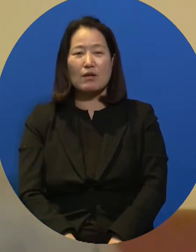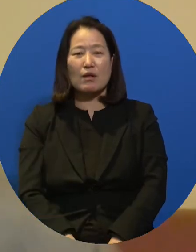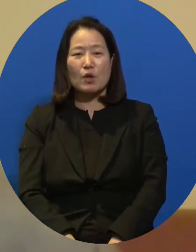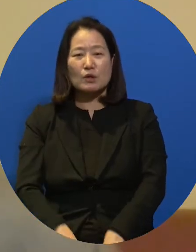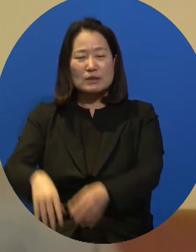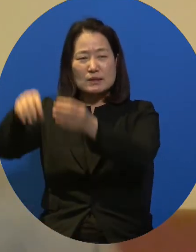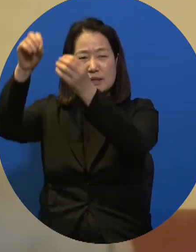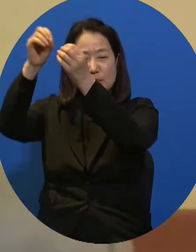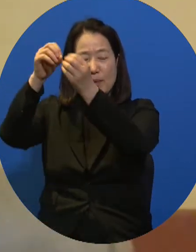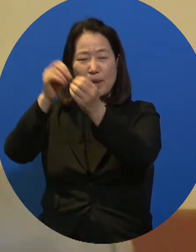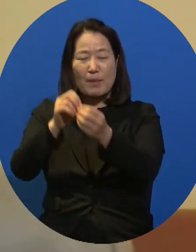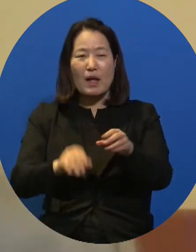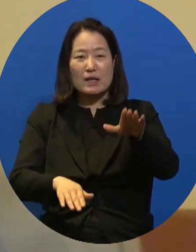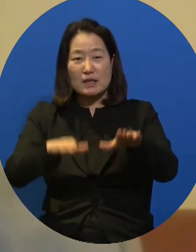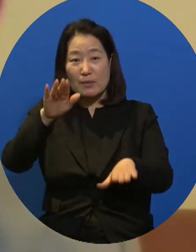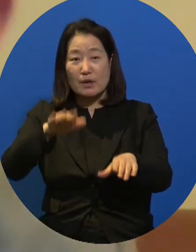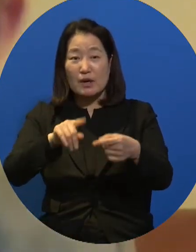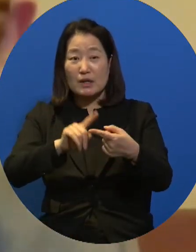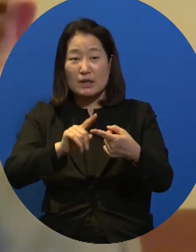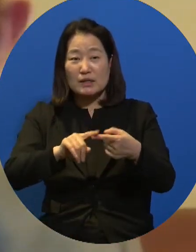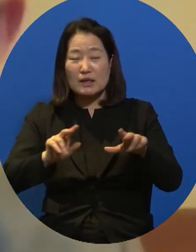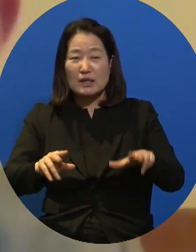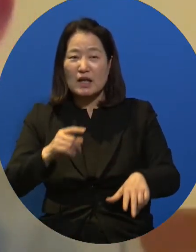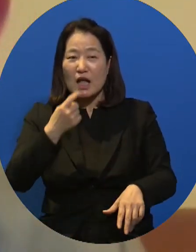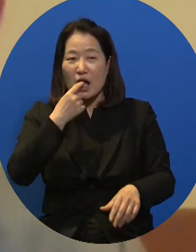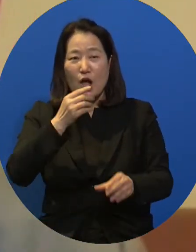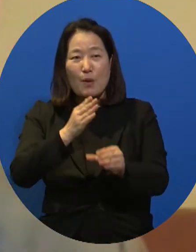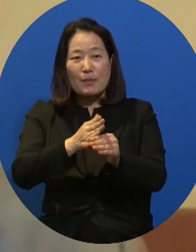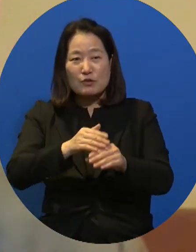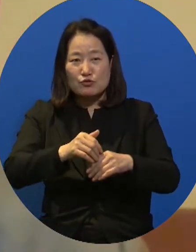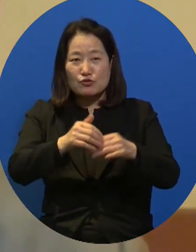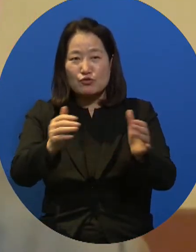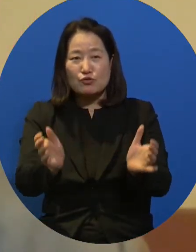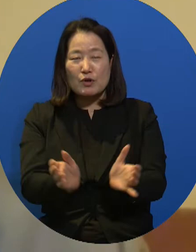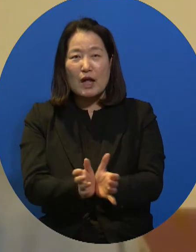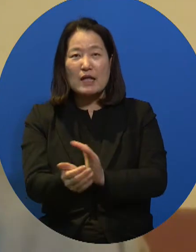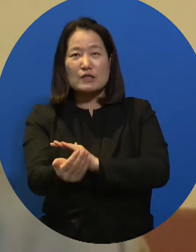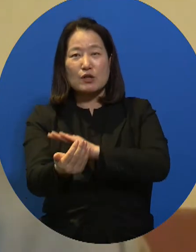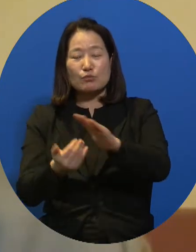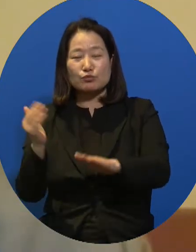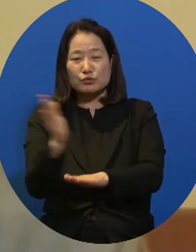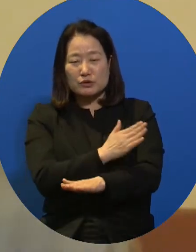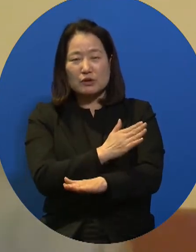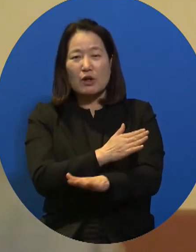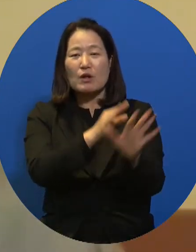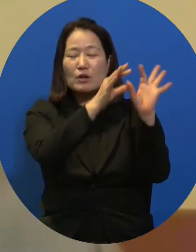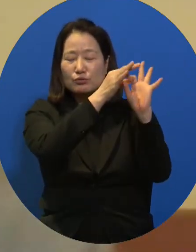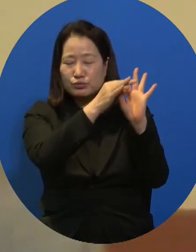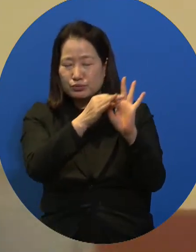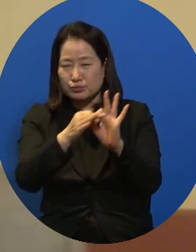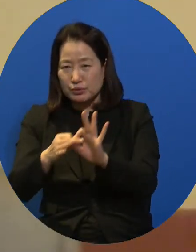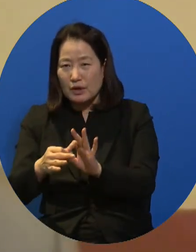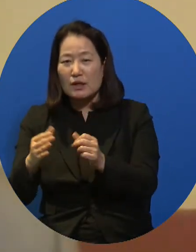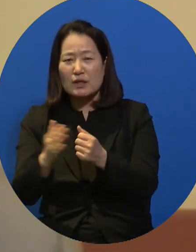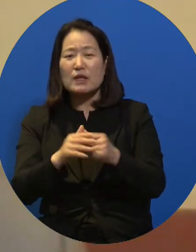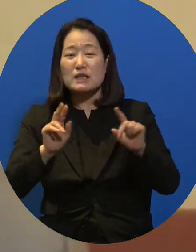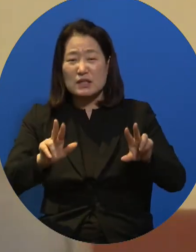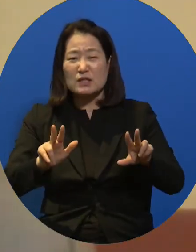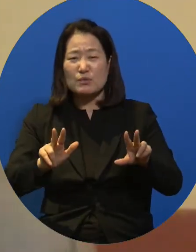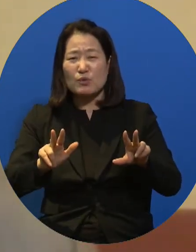이러한 차별은 민주화가 진행이 되기 이전부터 존재했던 것이기 때문에 여전히 살아남은 것을 볼 수